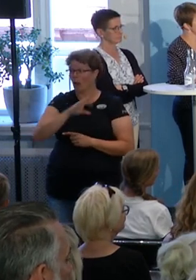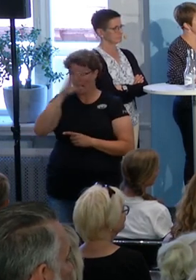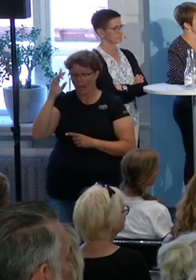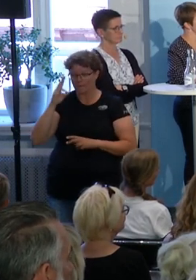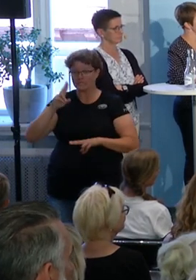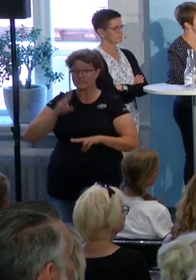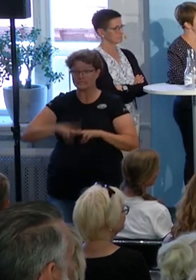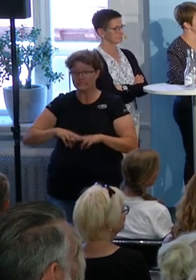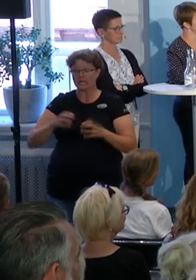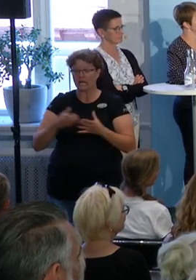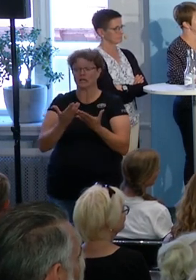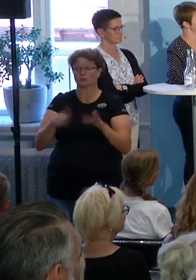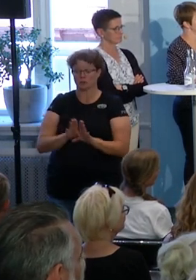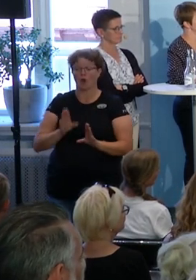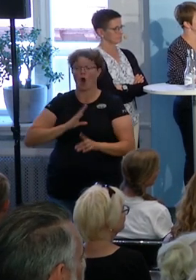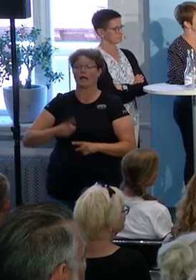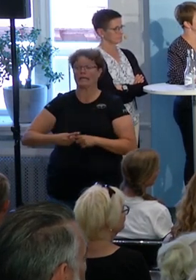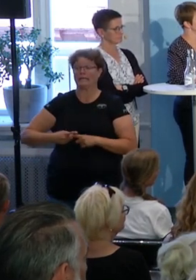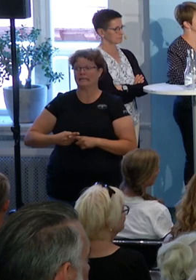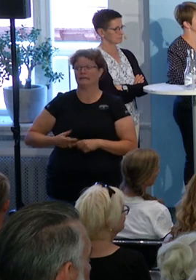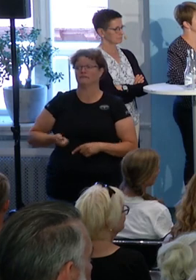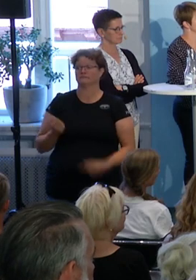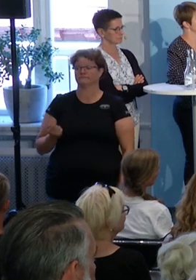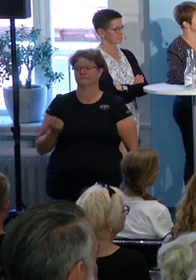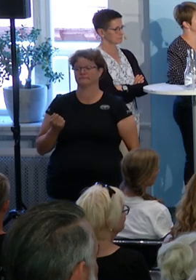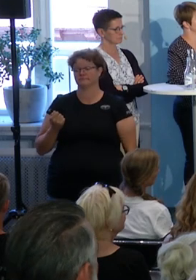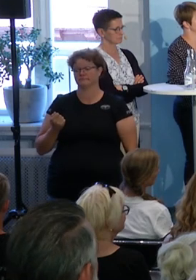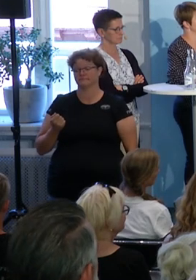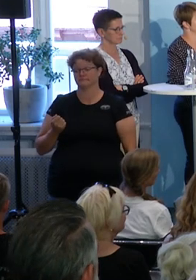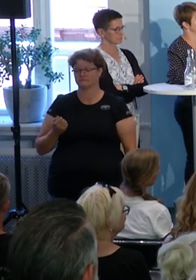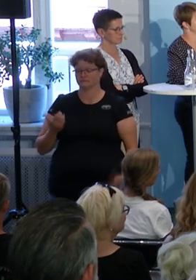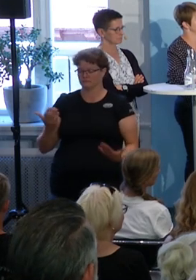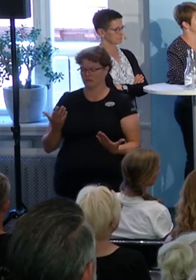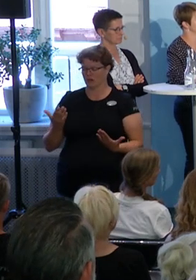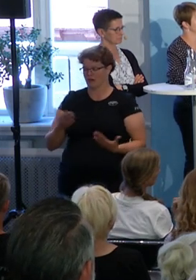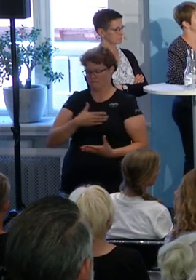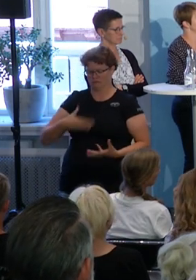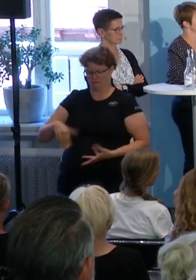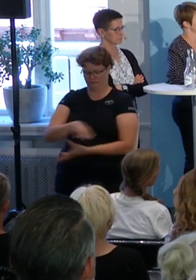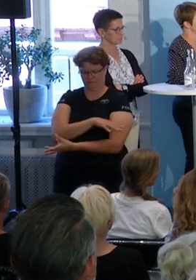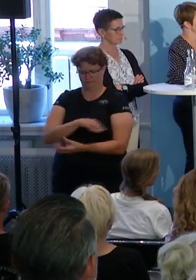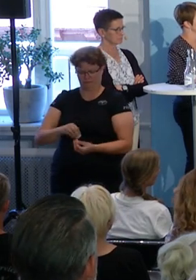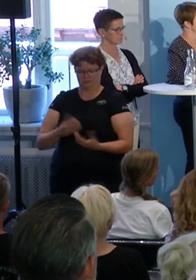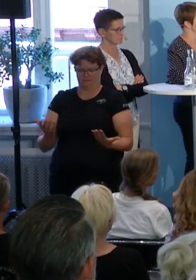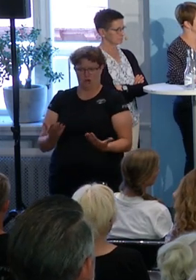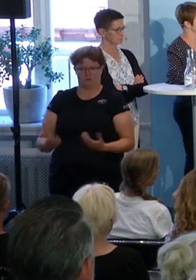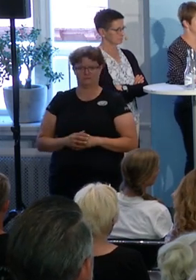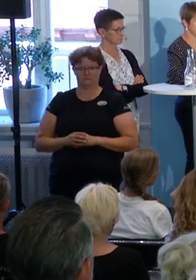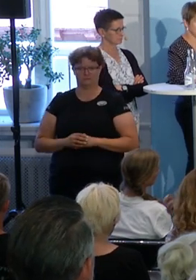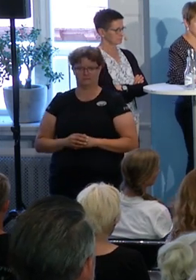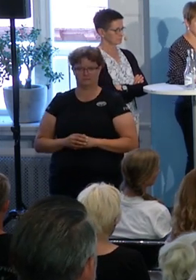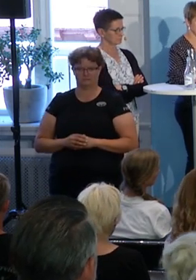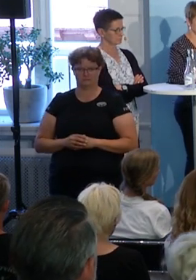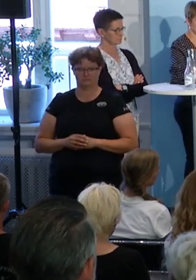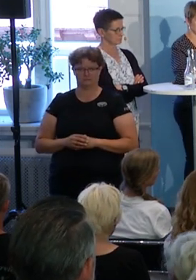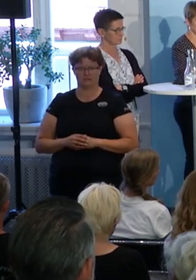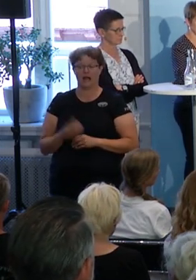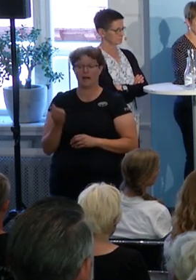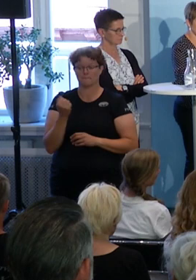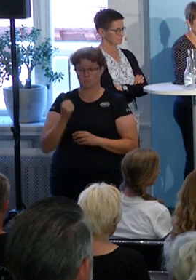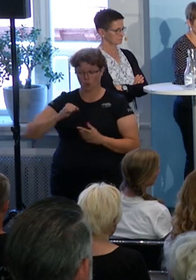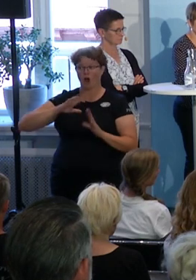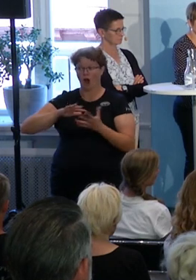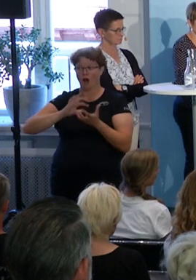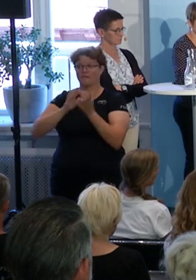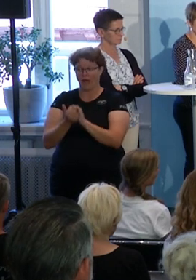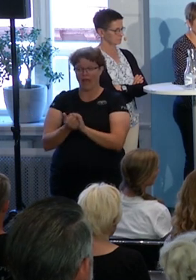i klassrummet med kniv. Vad ska vi dra för slutsatser av att brottsligheten faktiskt har förändrats